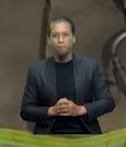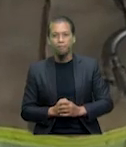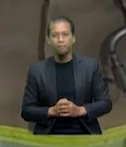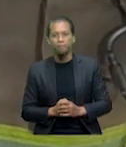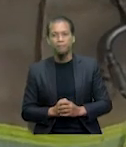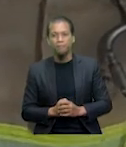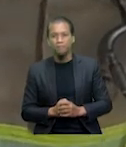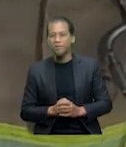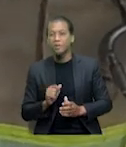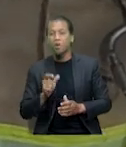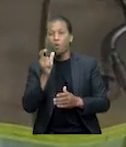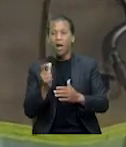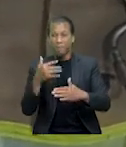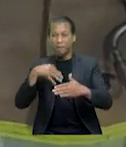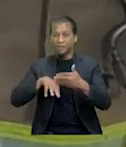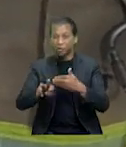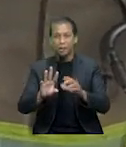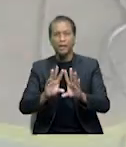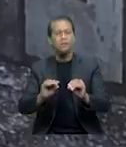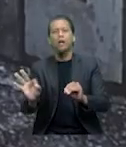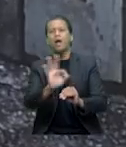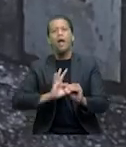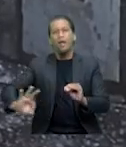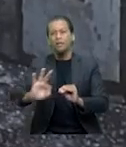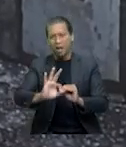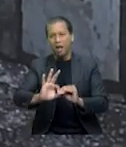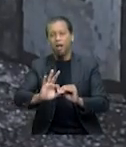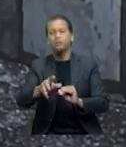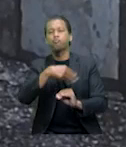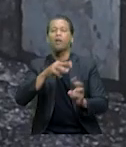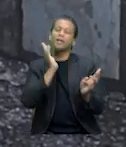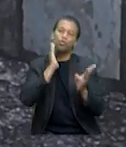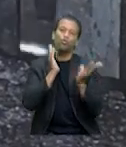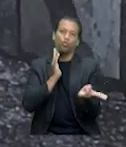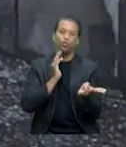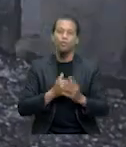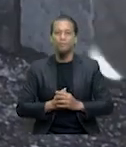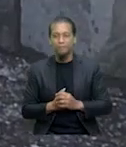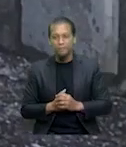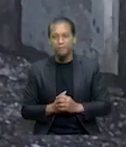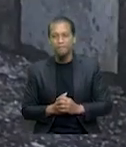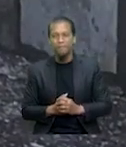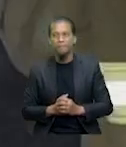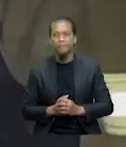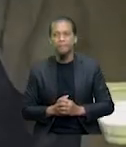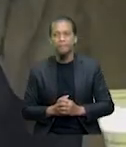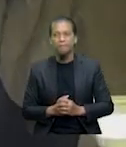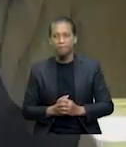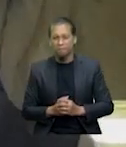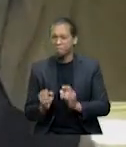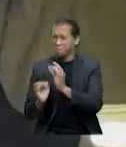memasak ataupun kegiatan di dalamnya karena karyawan sedang tidur. Tidak ada korban jiwa dalam peristiwa kebakaran ini. Kasus kebakaran ini